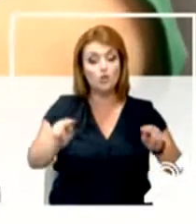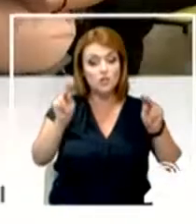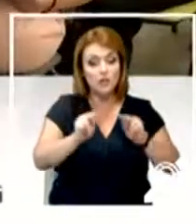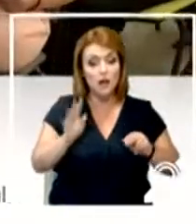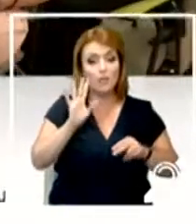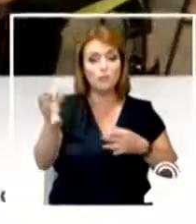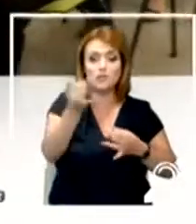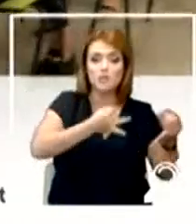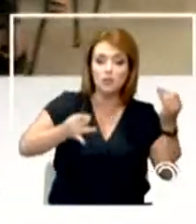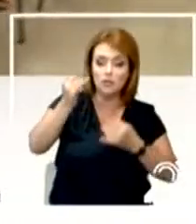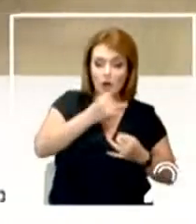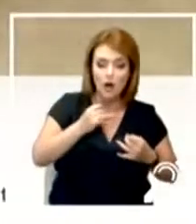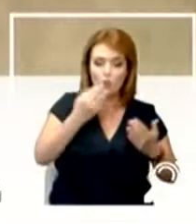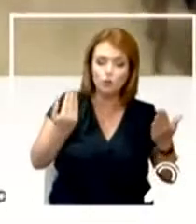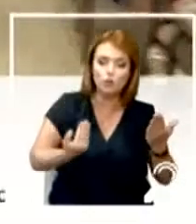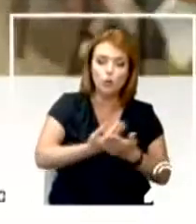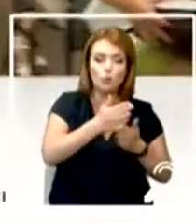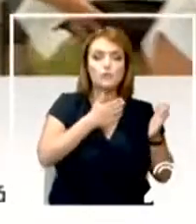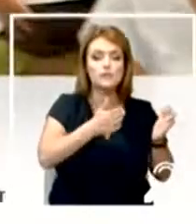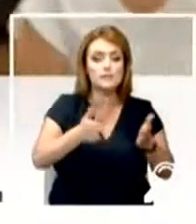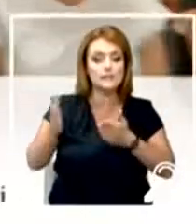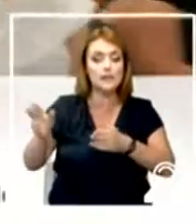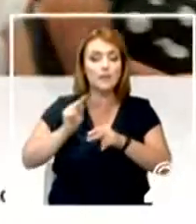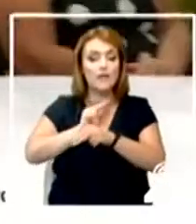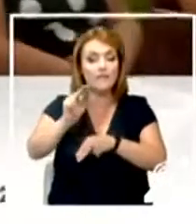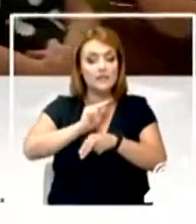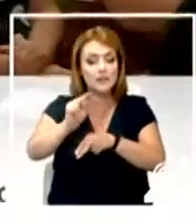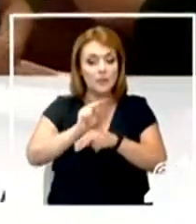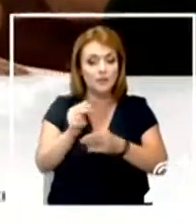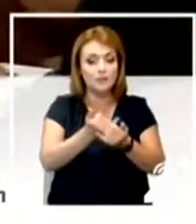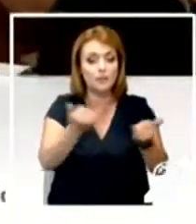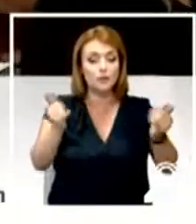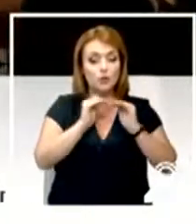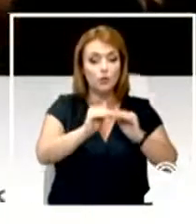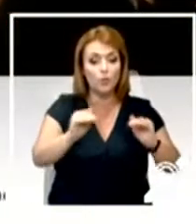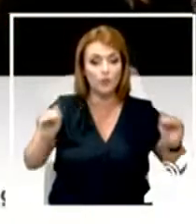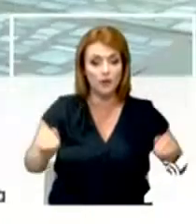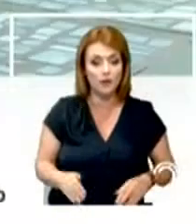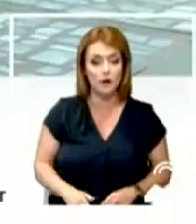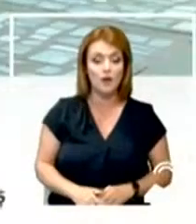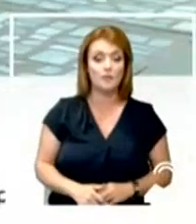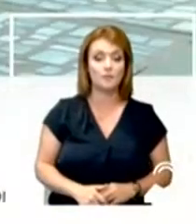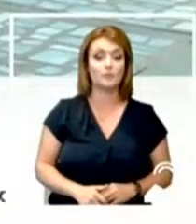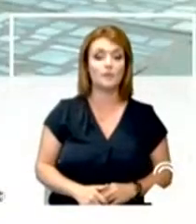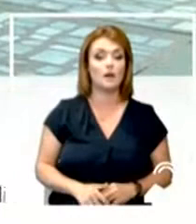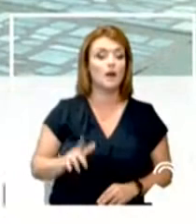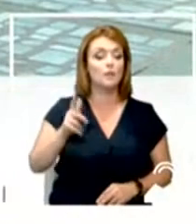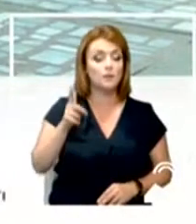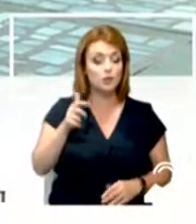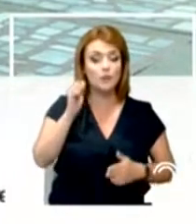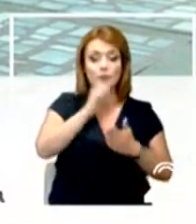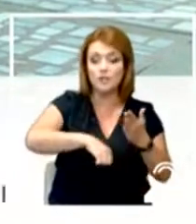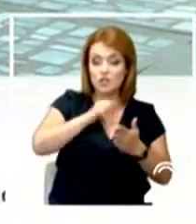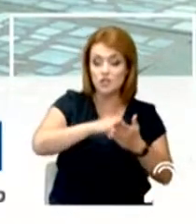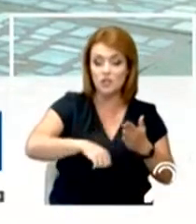sistemului educațional local la noile provocări din societate, în mod special la era digitală. Probabil că asta va da și